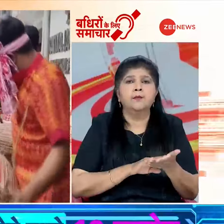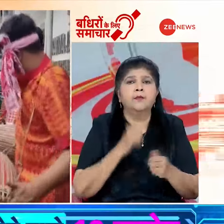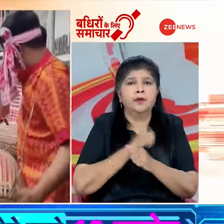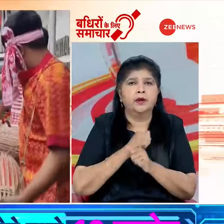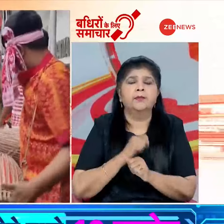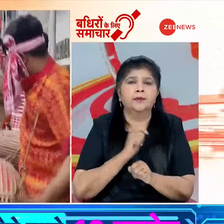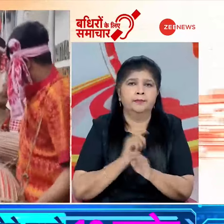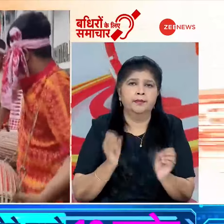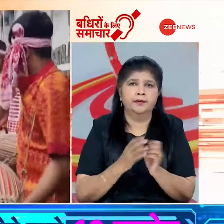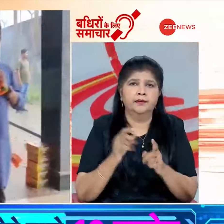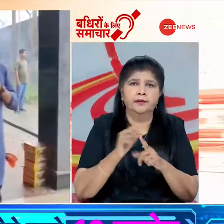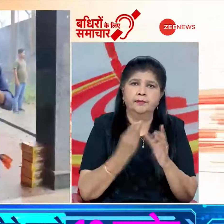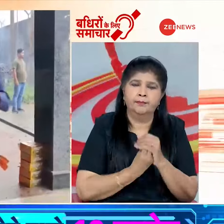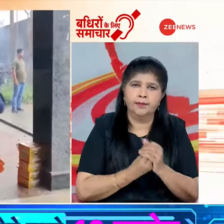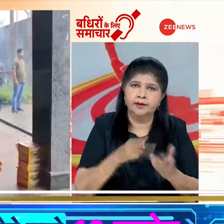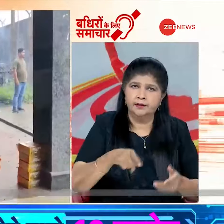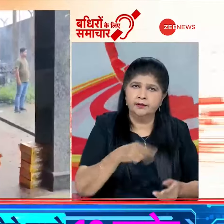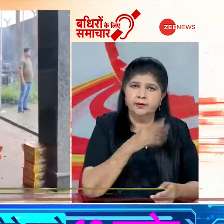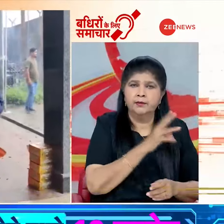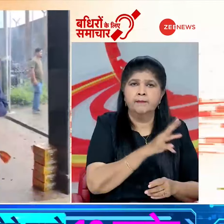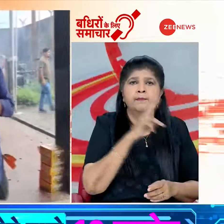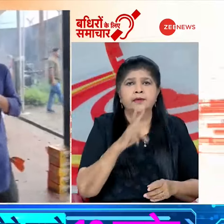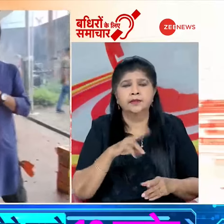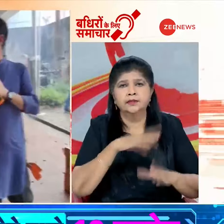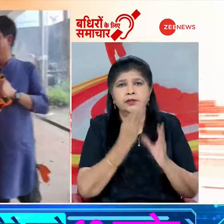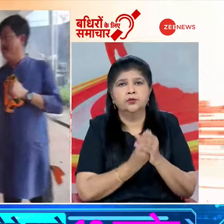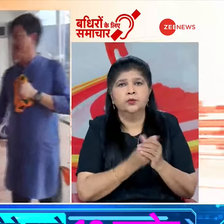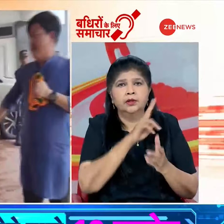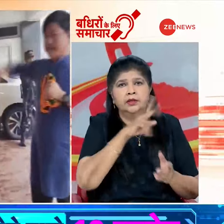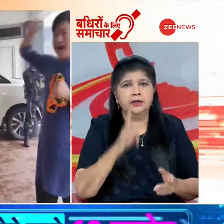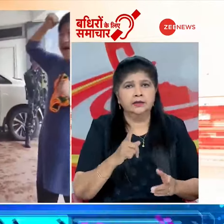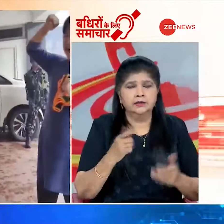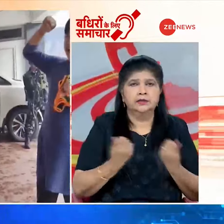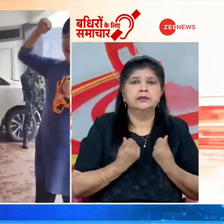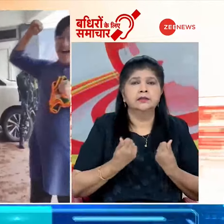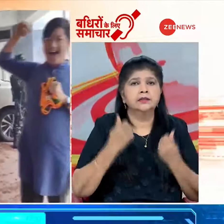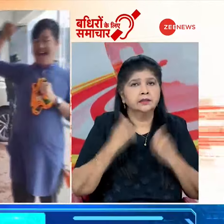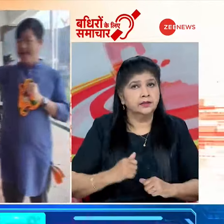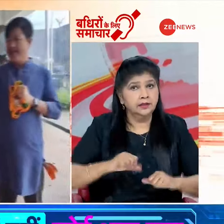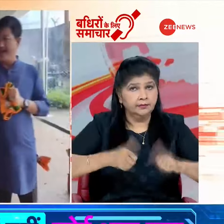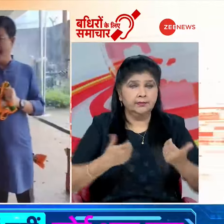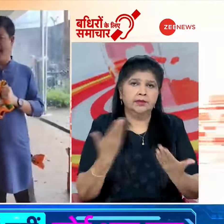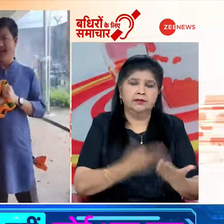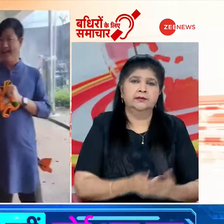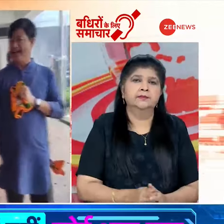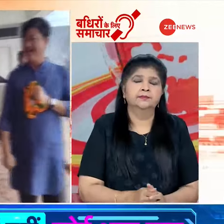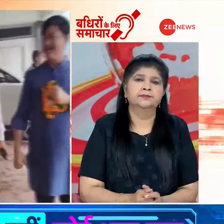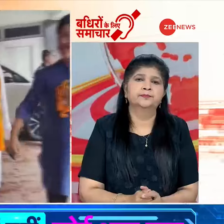बनने वाली है। एसकेएम को 32 में से 31 सीटों पर जीत मिली है।